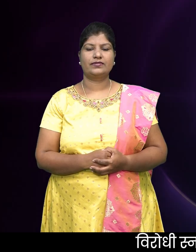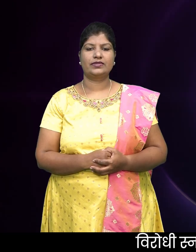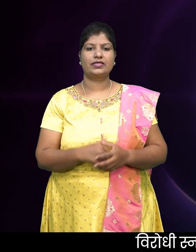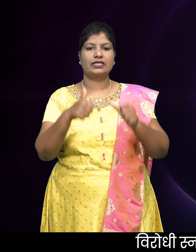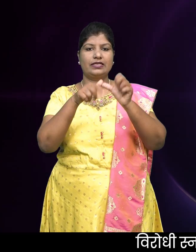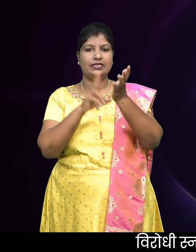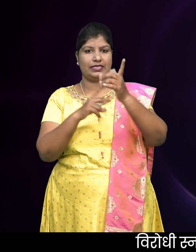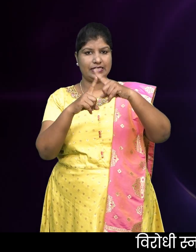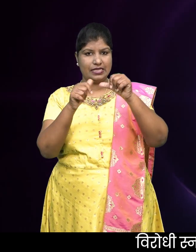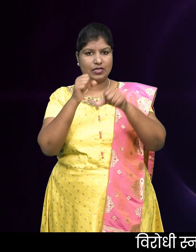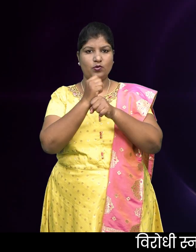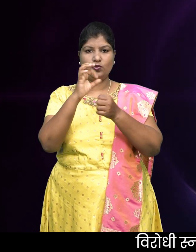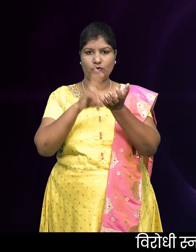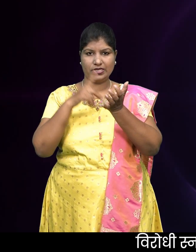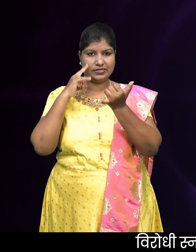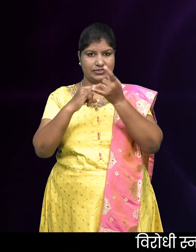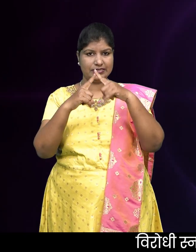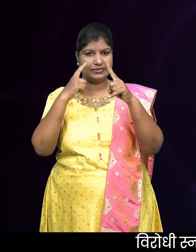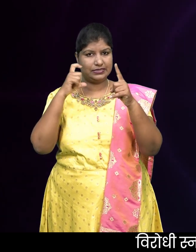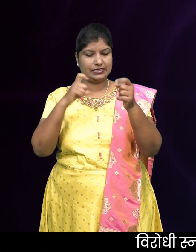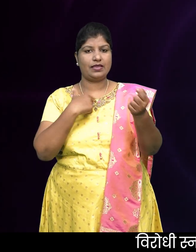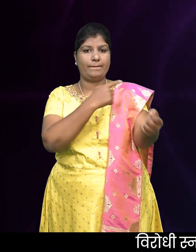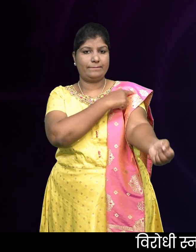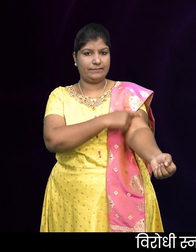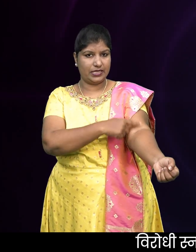विरोधी स्नायू संपूर्ण शरीरात आढळू शकतात.